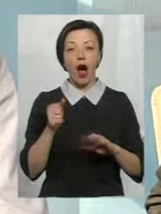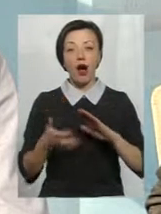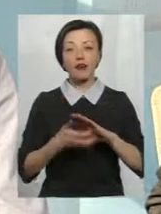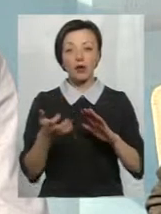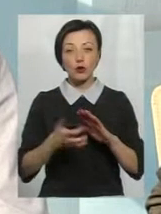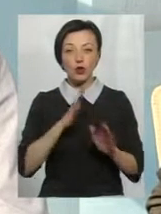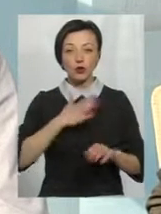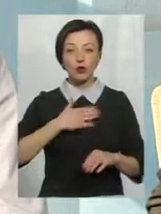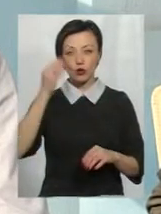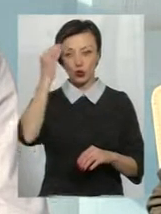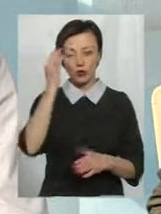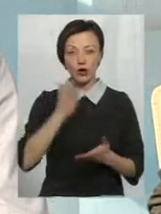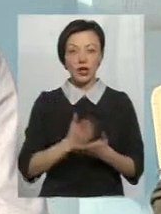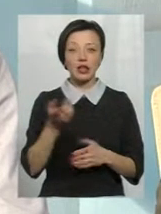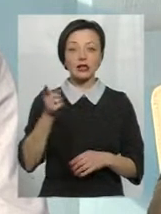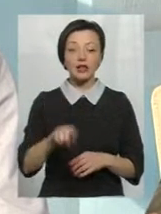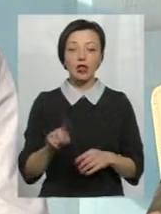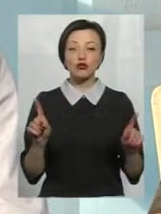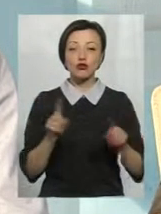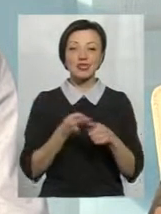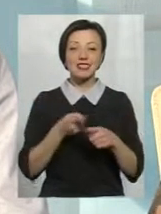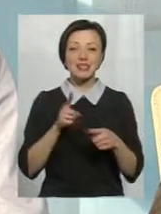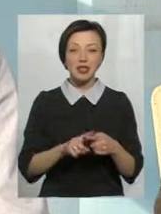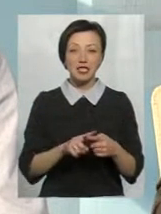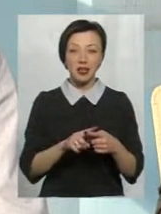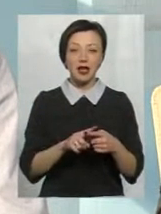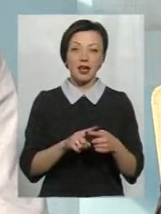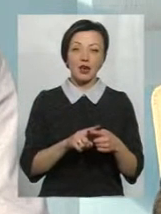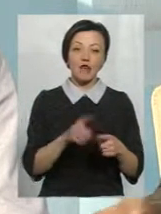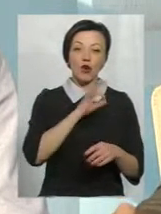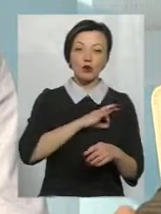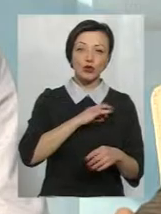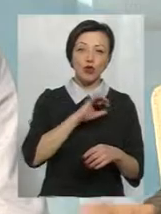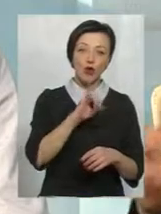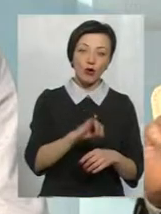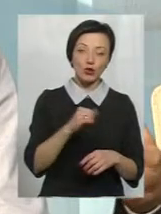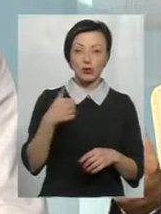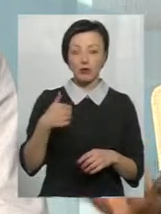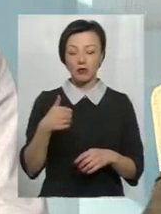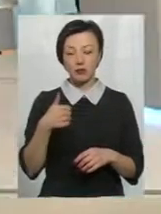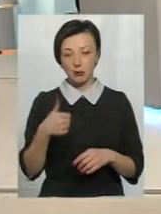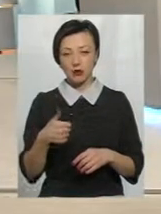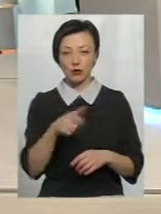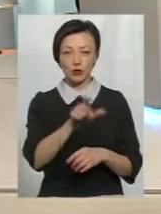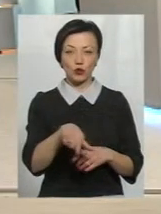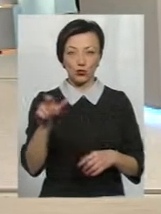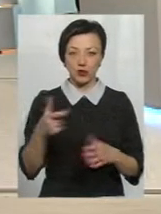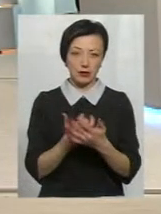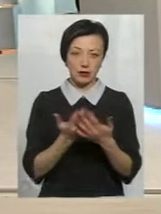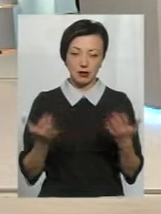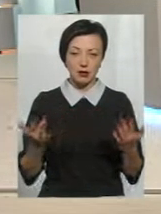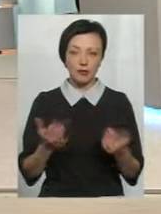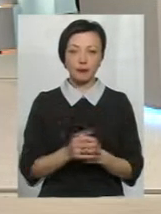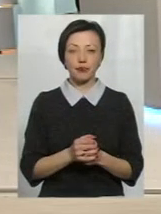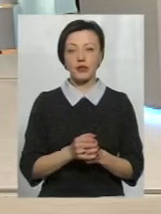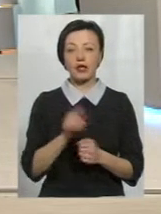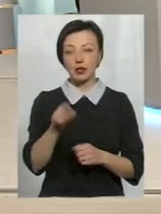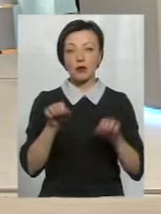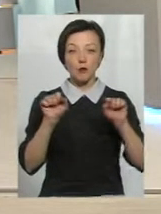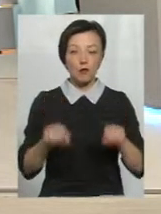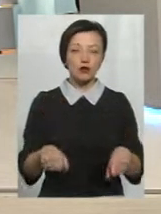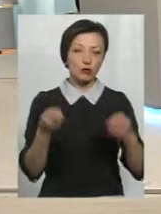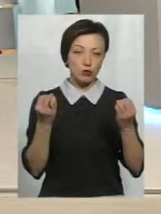на мою думку, те, що це є інструмент, який використовують і хороші люди, і погані люди. Умовно кажучи, да? Тому що ти можеш